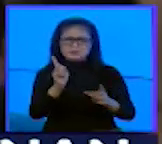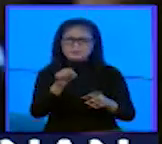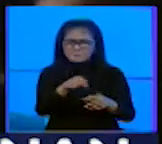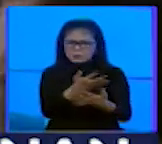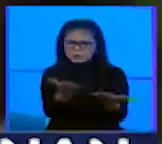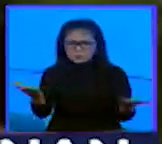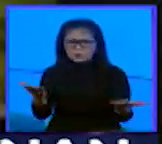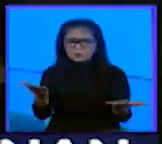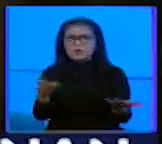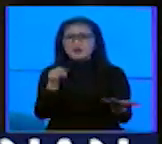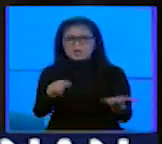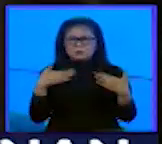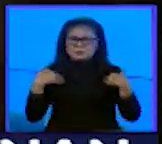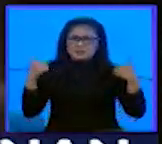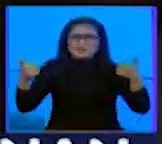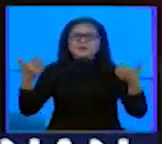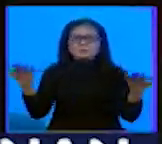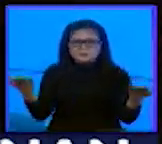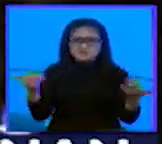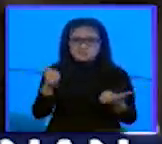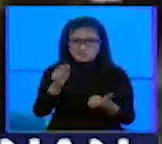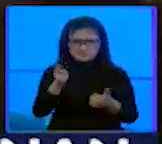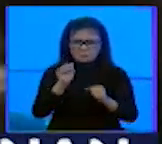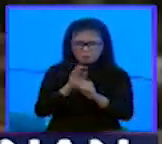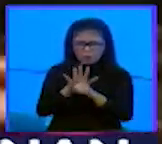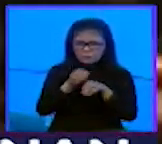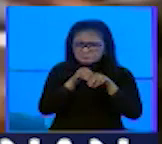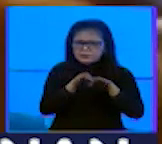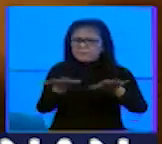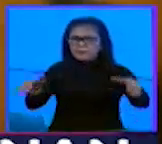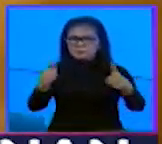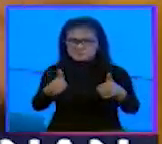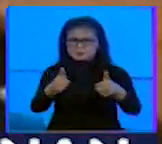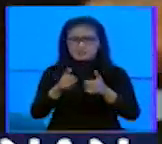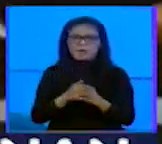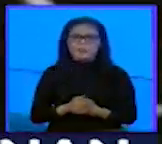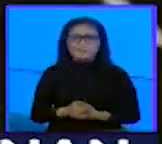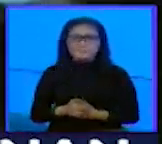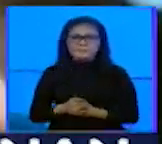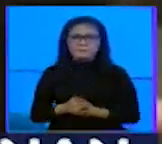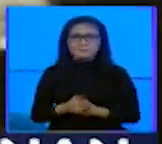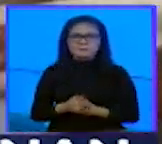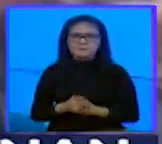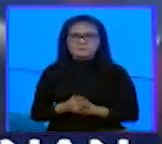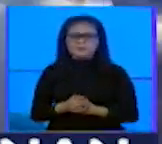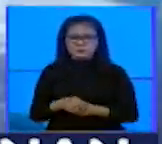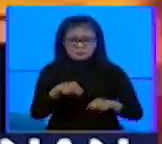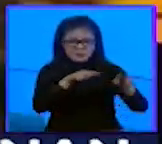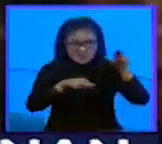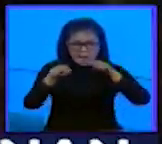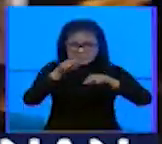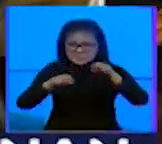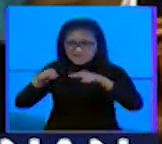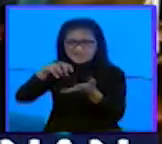semuanya selamat dari penyebaran virus COVID-19. Sayangi diri Anda. Razia juga dilakukan di kafe